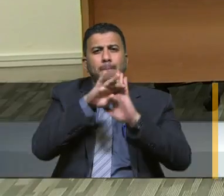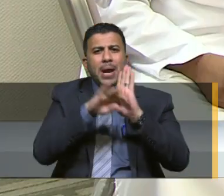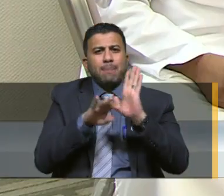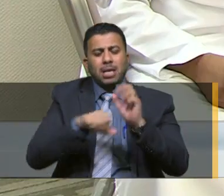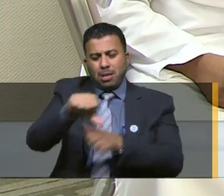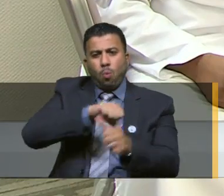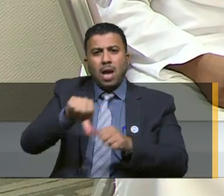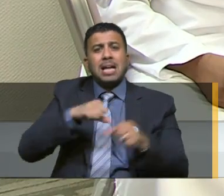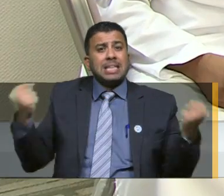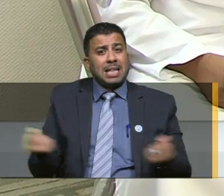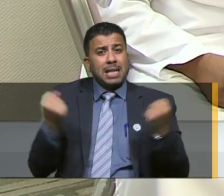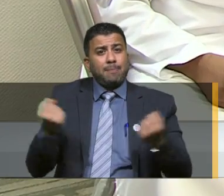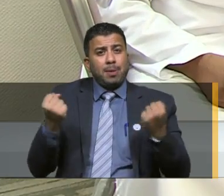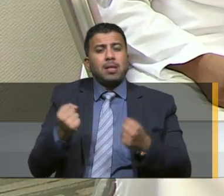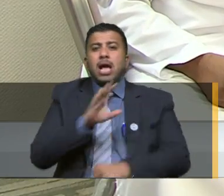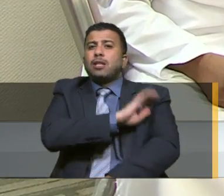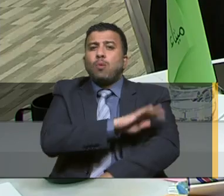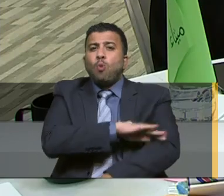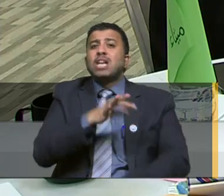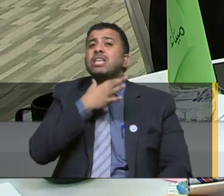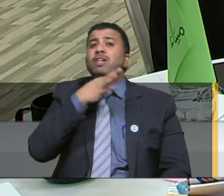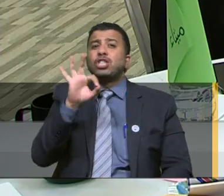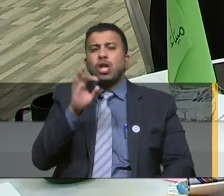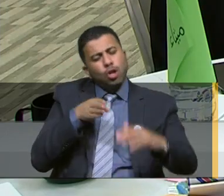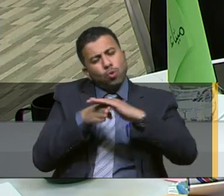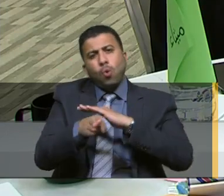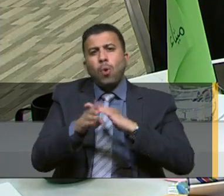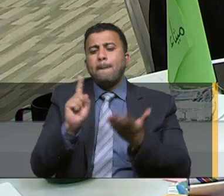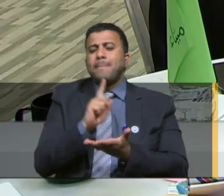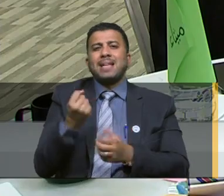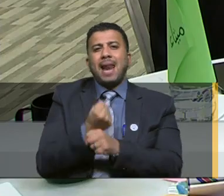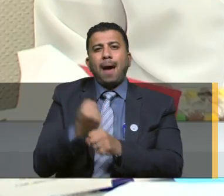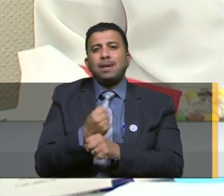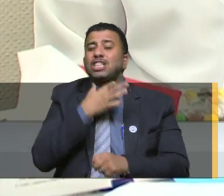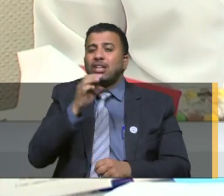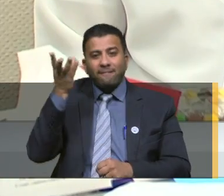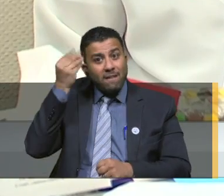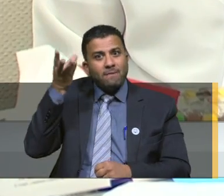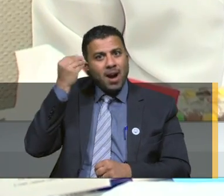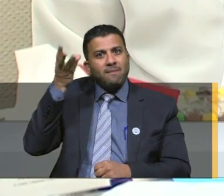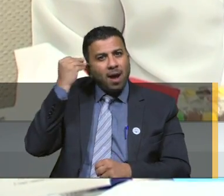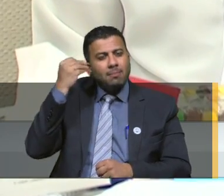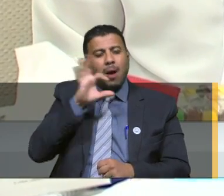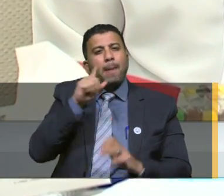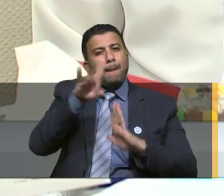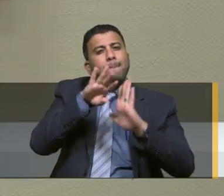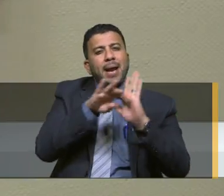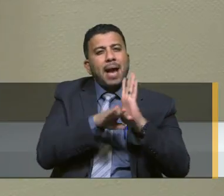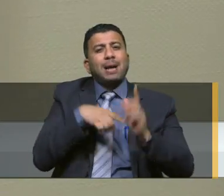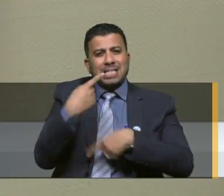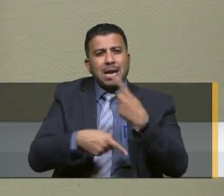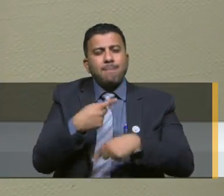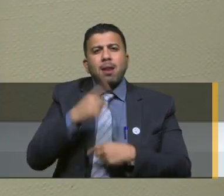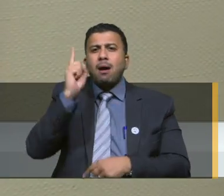برامج ودورات تدريبية لتهيئة الموظف الجديد لدخول بيئة العمل. ويأتي هذا البرنامج